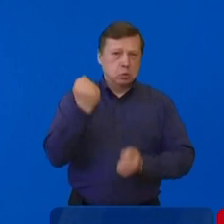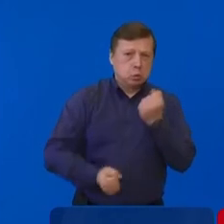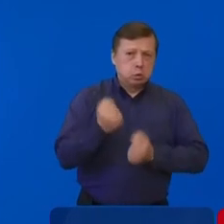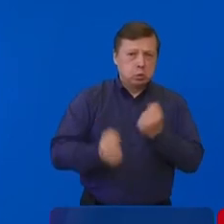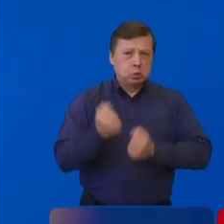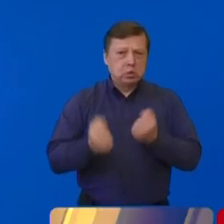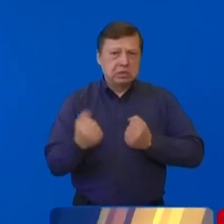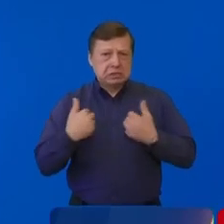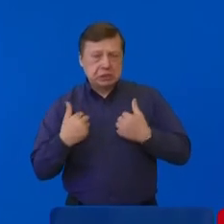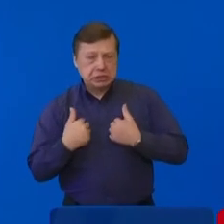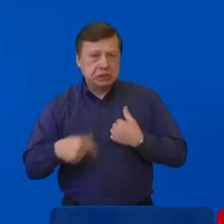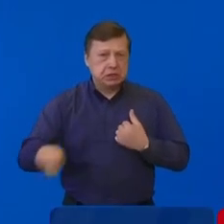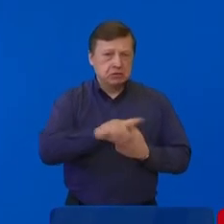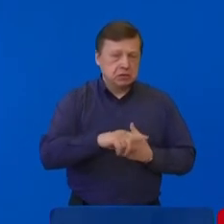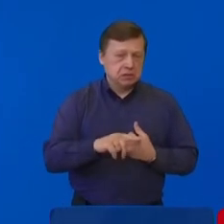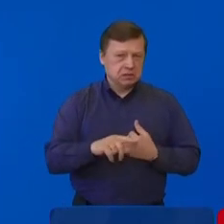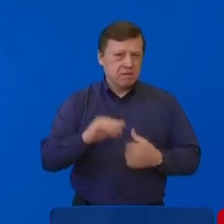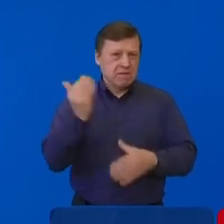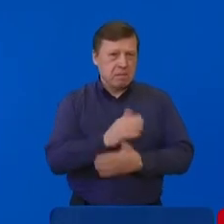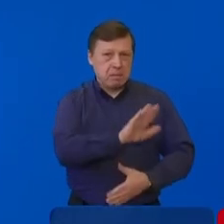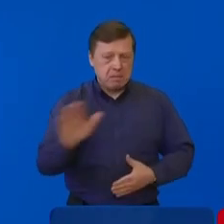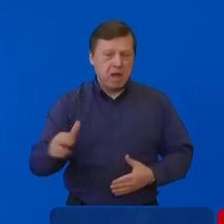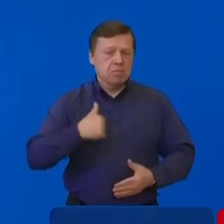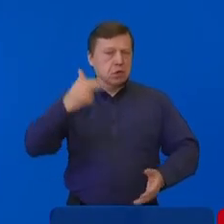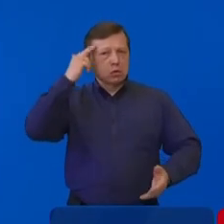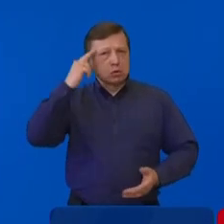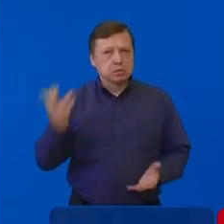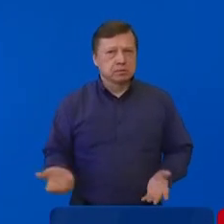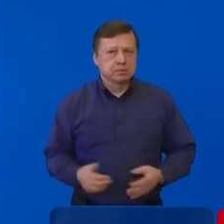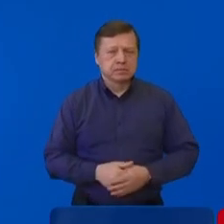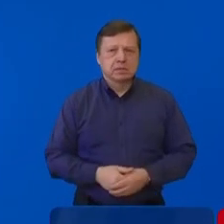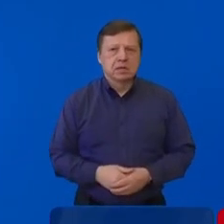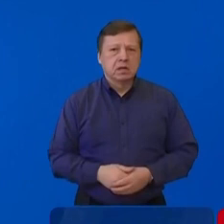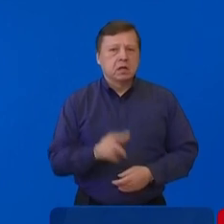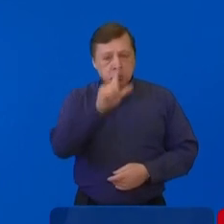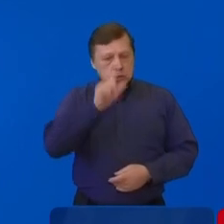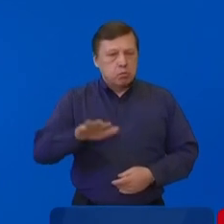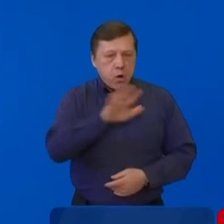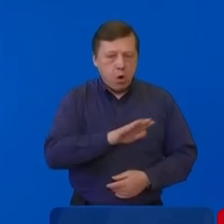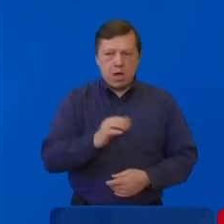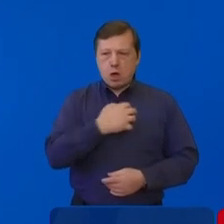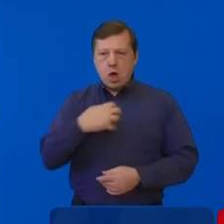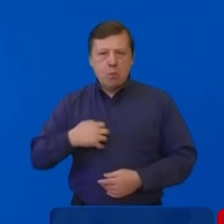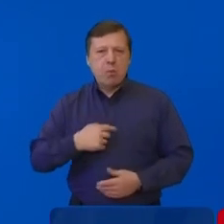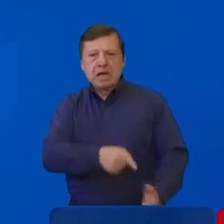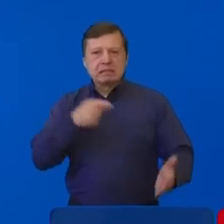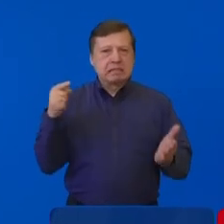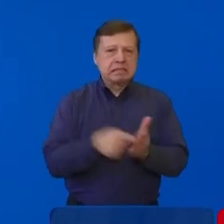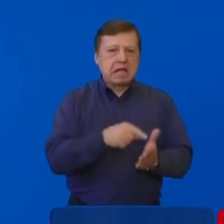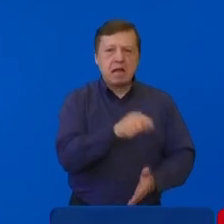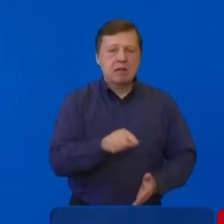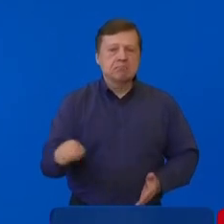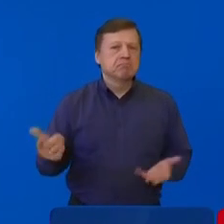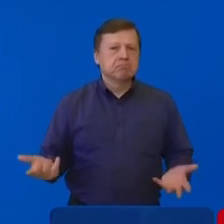się wśród naszych przedsiębiorców. Cele społeczne i cele gospodarcze